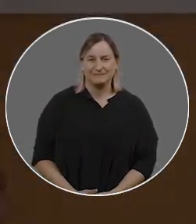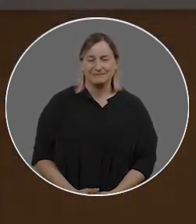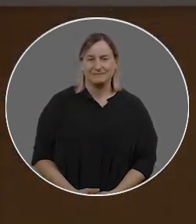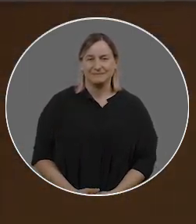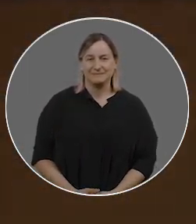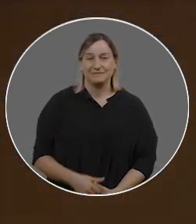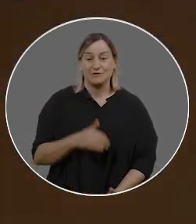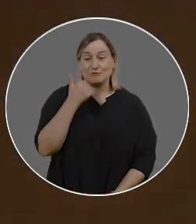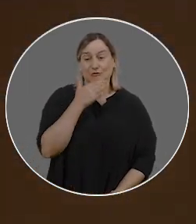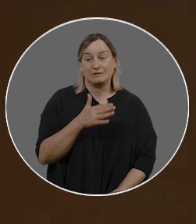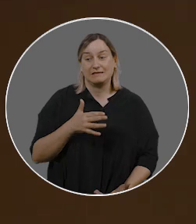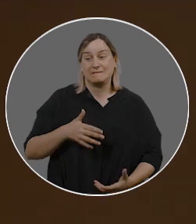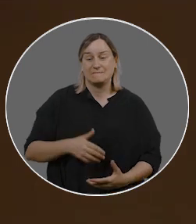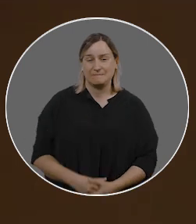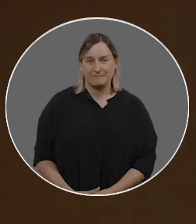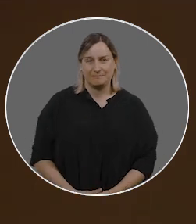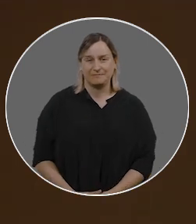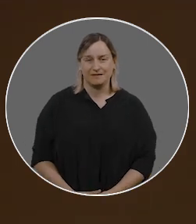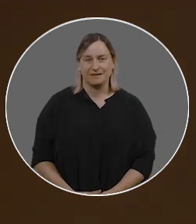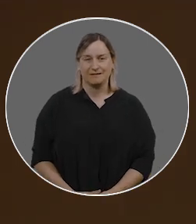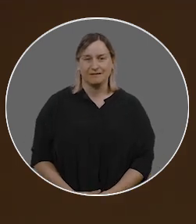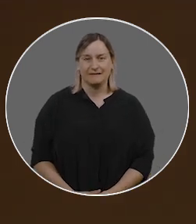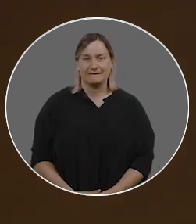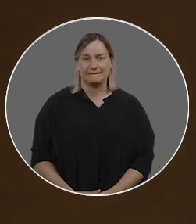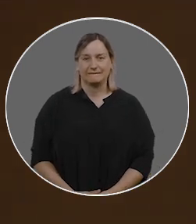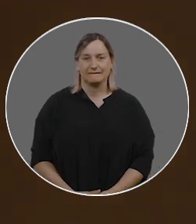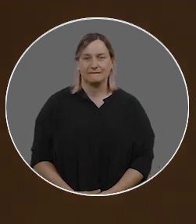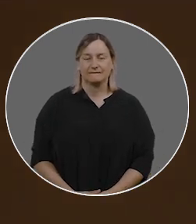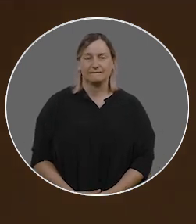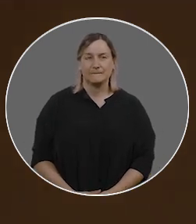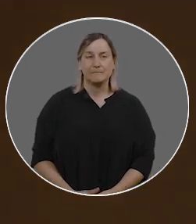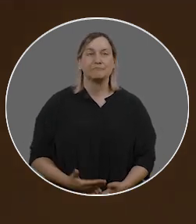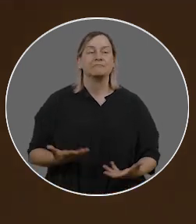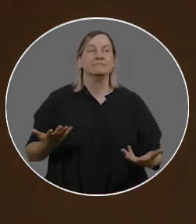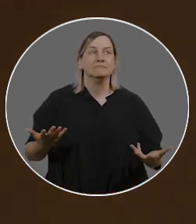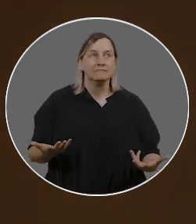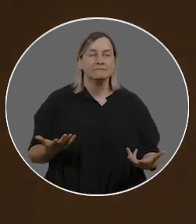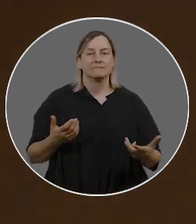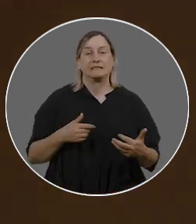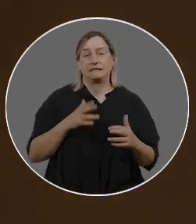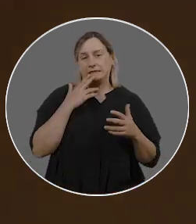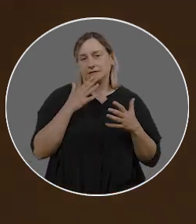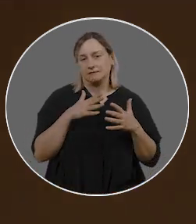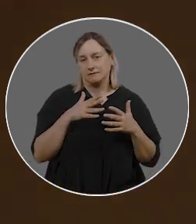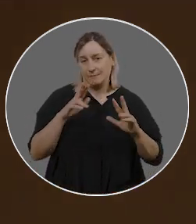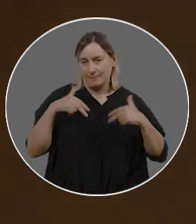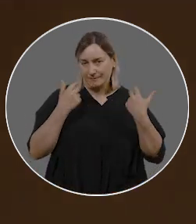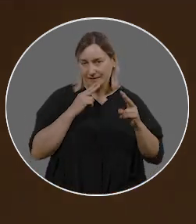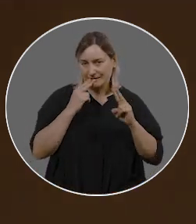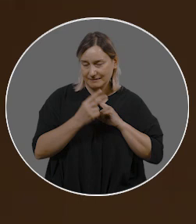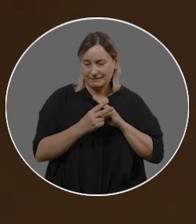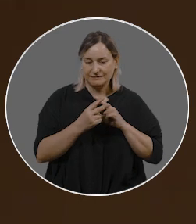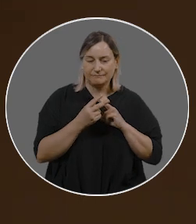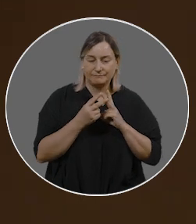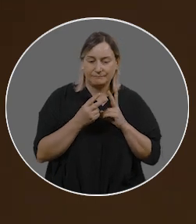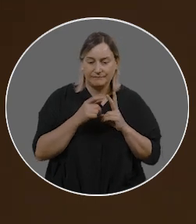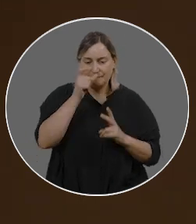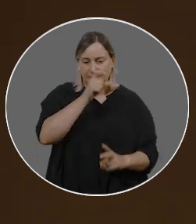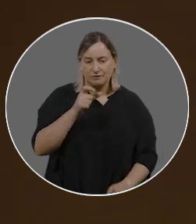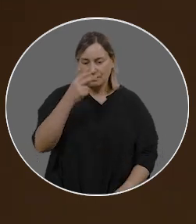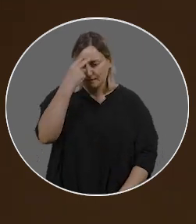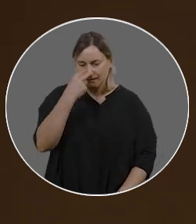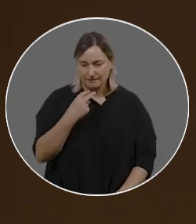No sé, eh? A veure, és veritat que, si em permeteu l'expressió, les persones